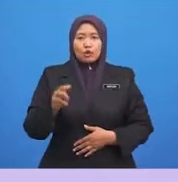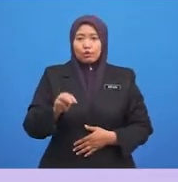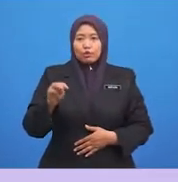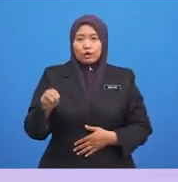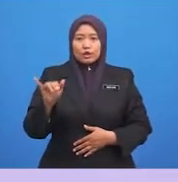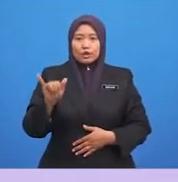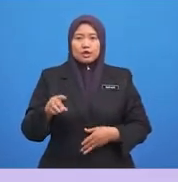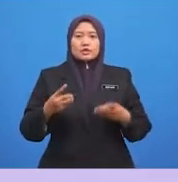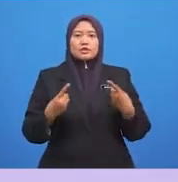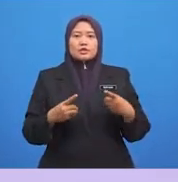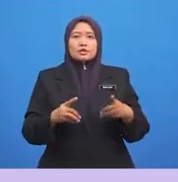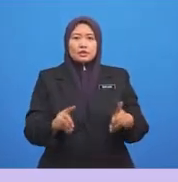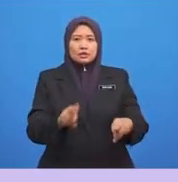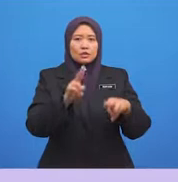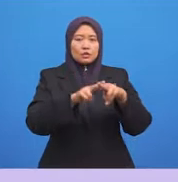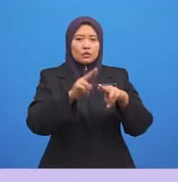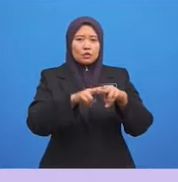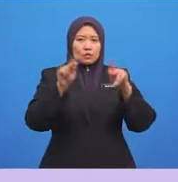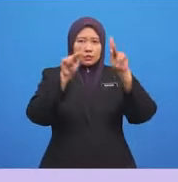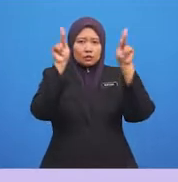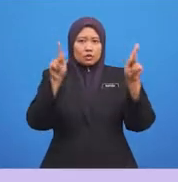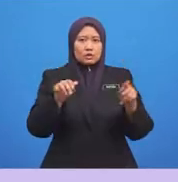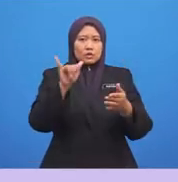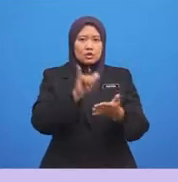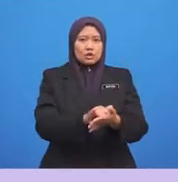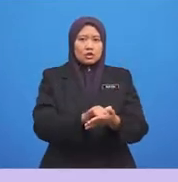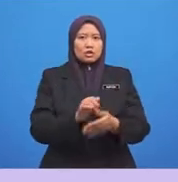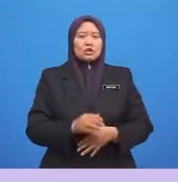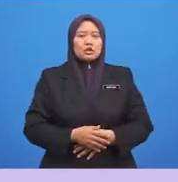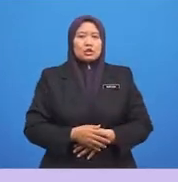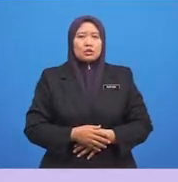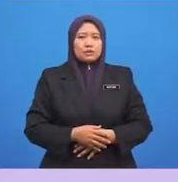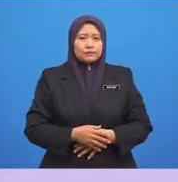Murid-murid yang sedang menduduki peperiksaan itu